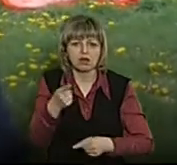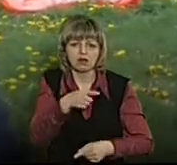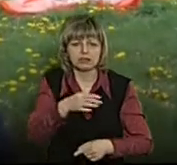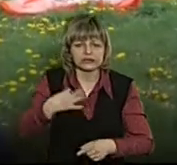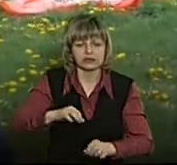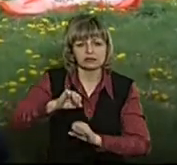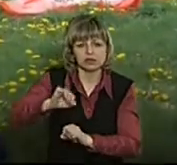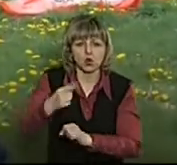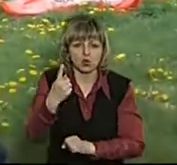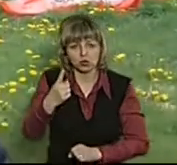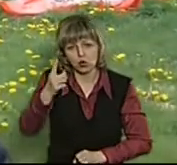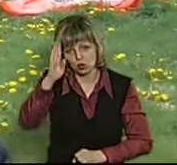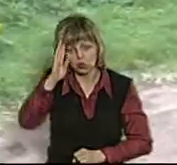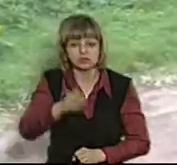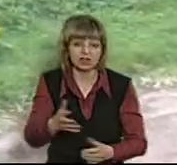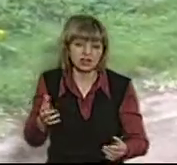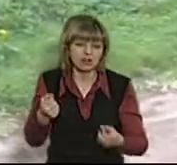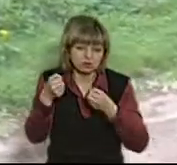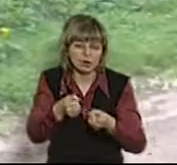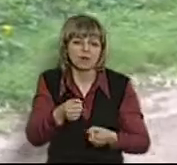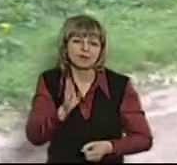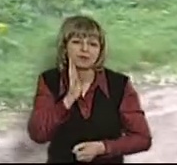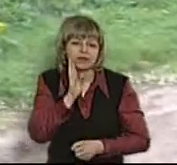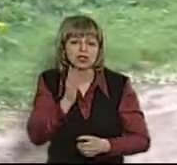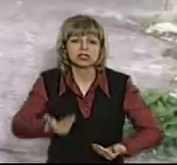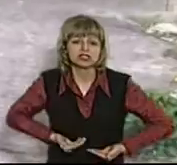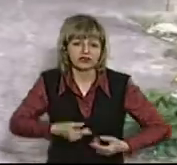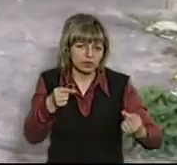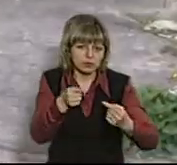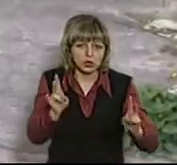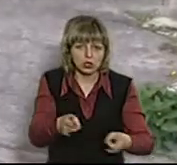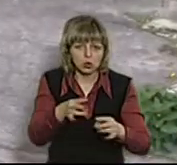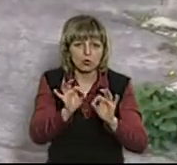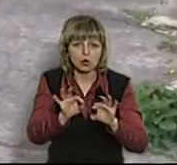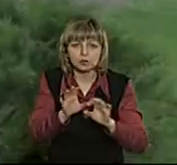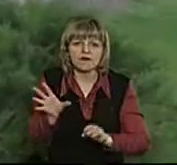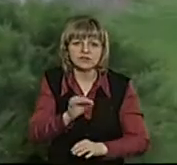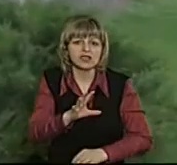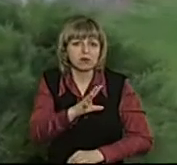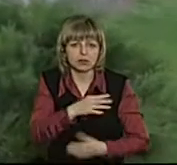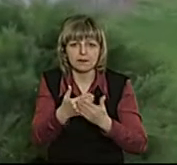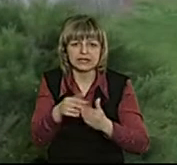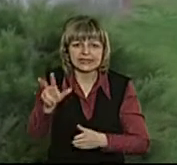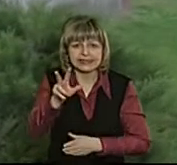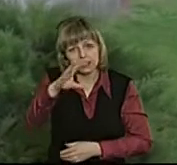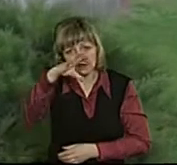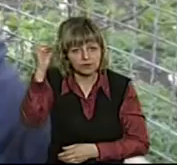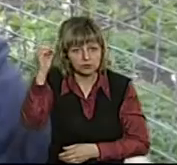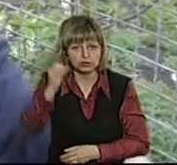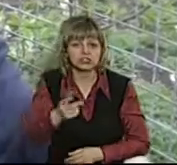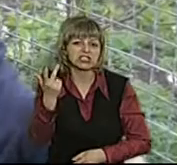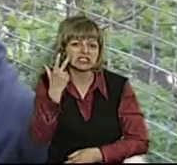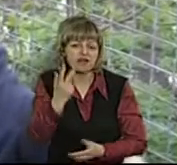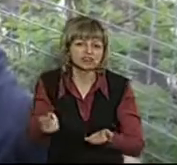Та й получив сам взяв. Валентина Бурок, яка живе напроти клубу, розповідає, що все сталося близько 3-ї ночі.